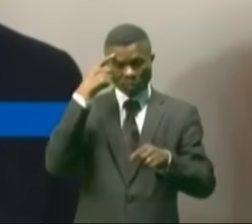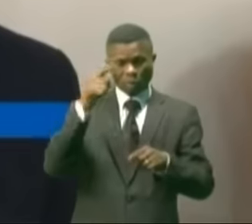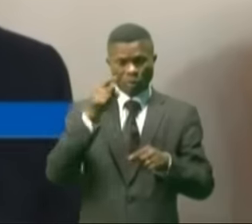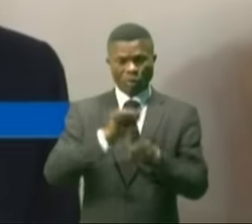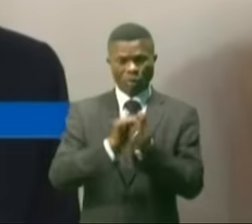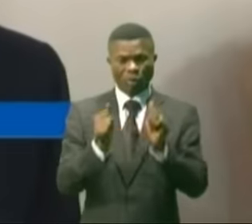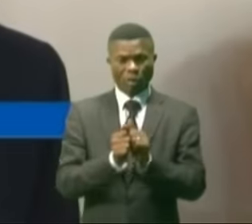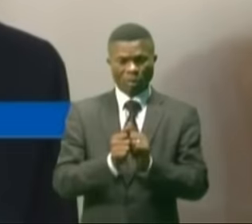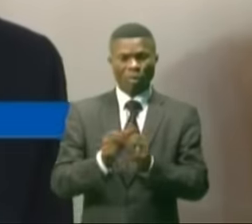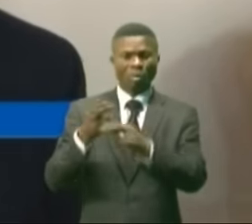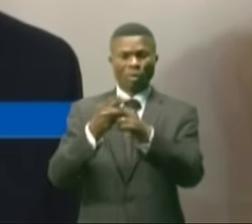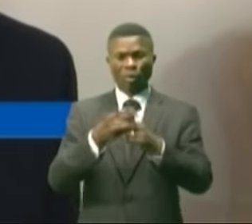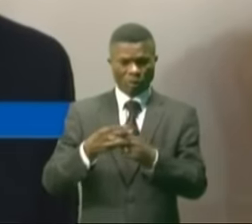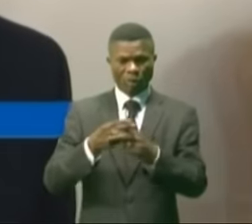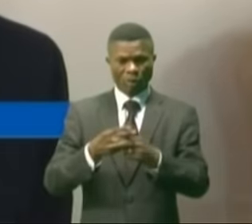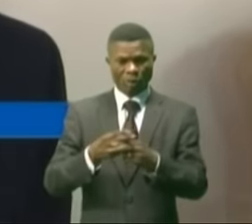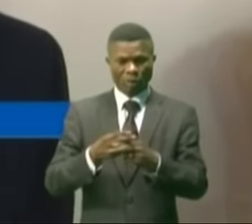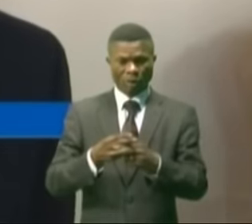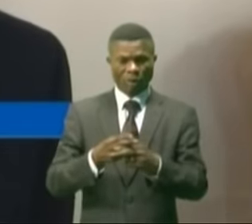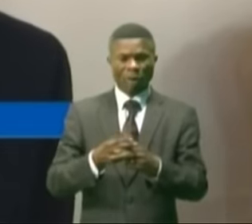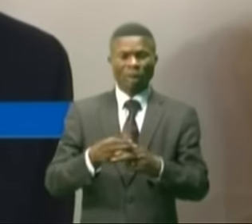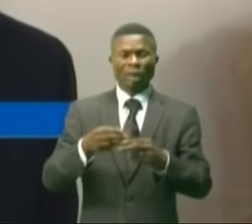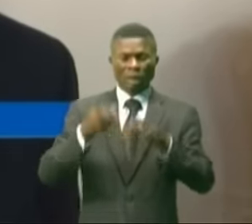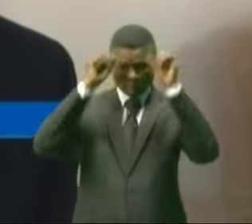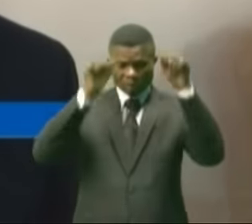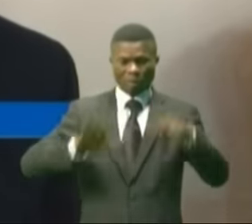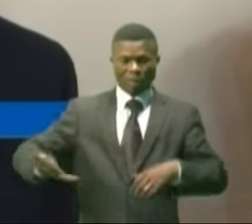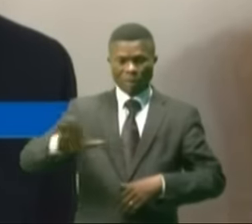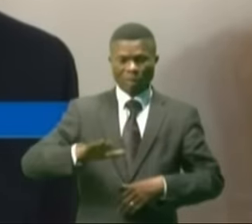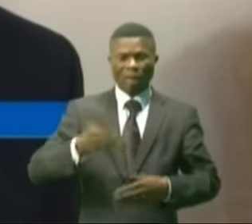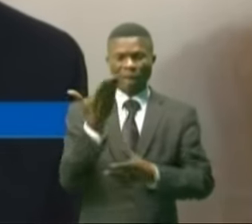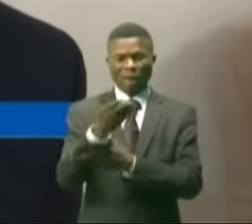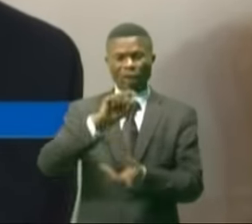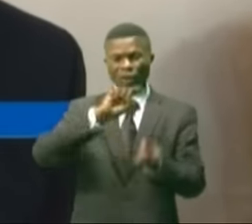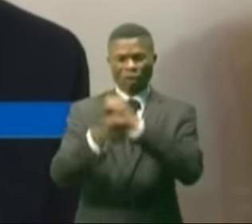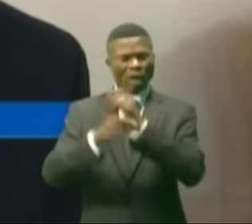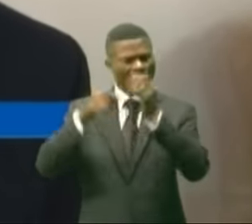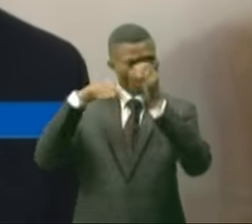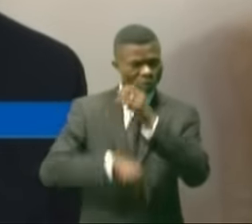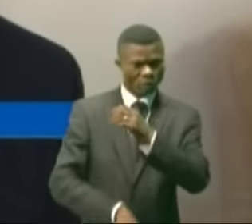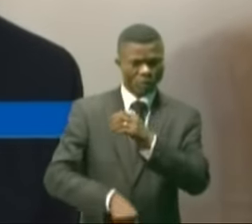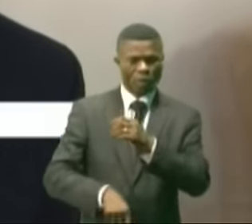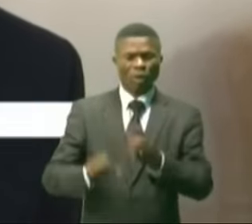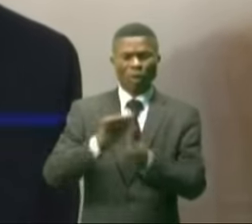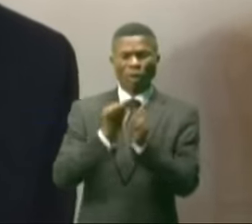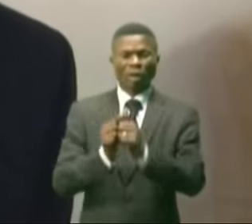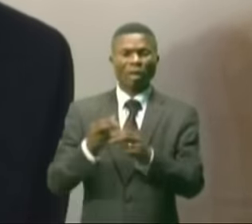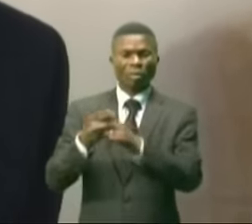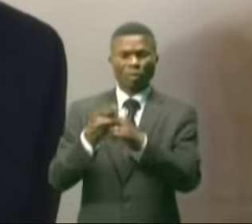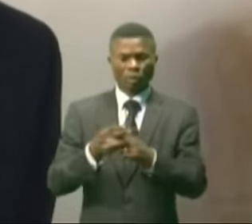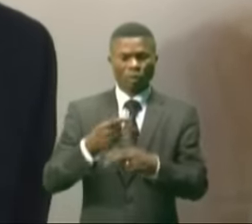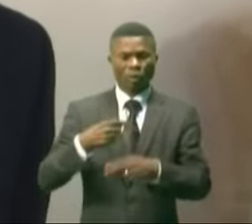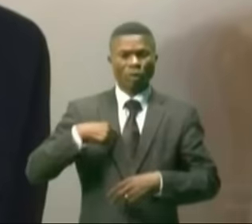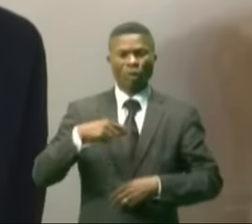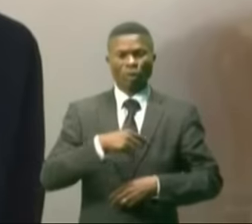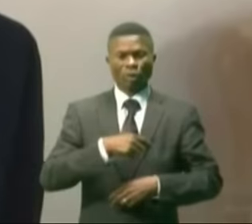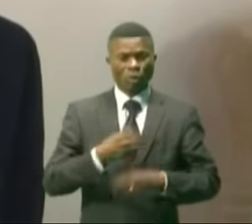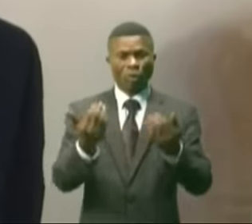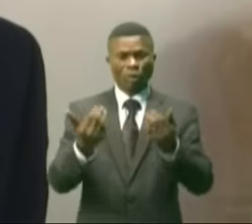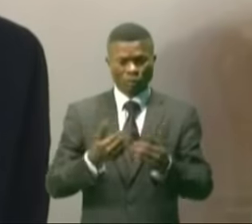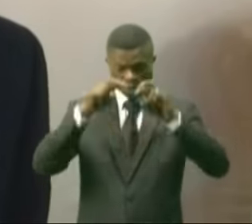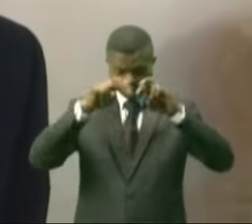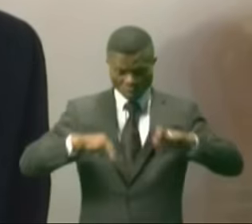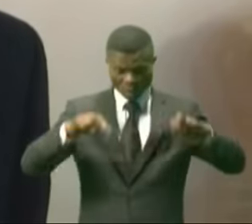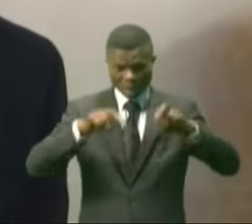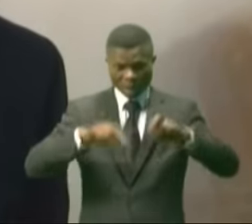enjeux sécuritaires. Le président de la République a appelé à des réformes plus approfondies de l'appareil sécuritaire. Et nous avons donc voulu